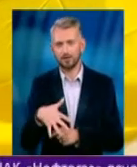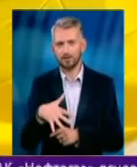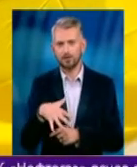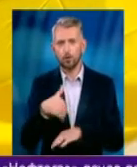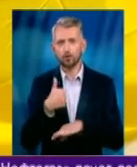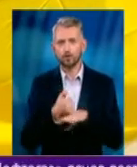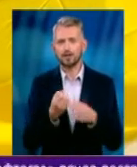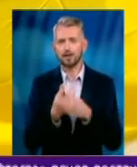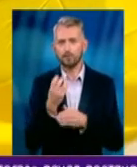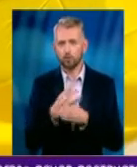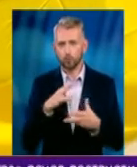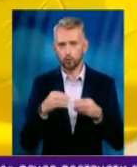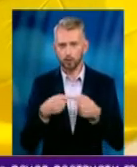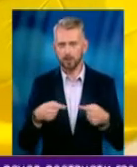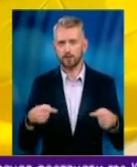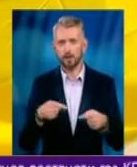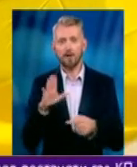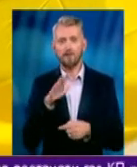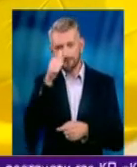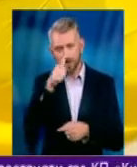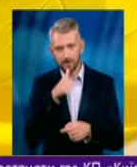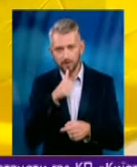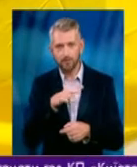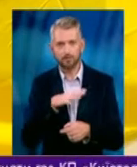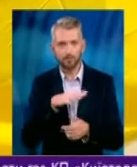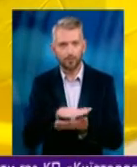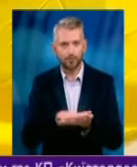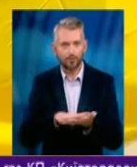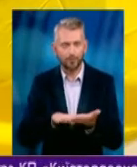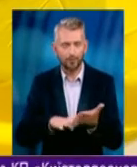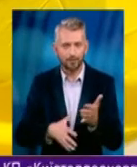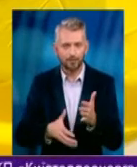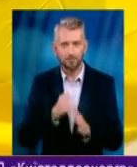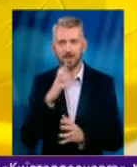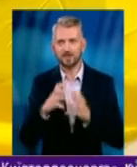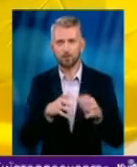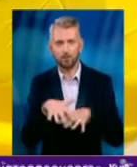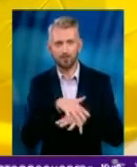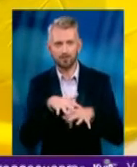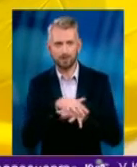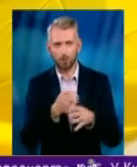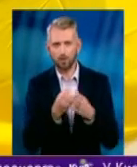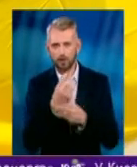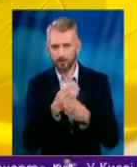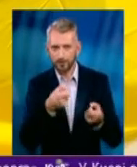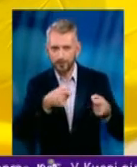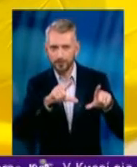основних нафтопродуктів. У вересні ця естафета була вже підхоплена світовим ринком нафти, і за